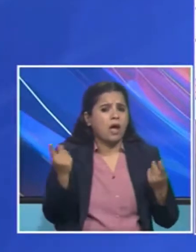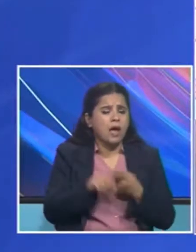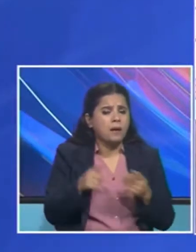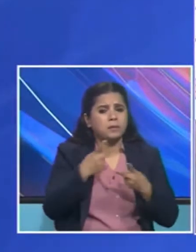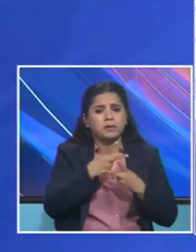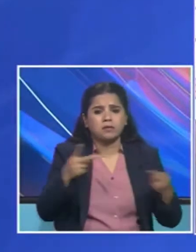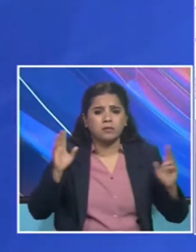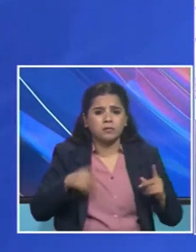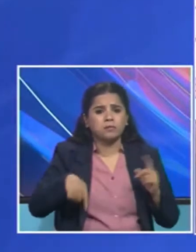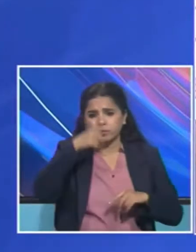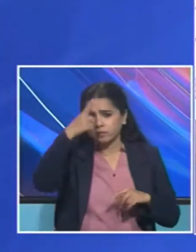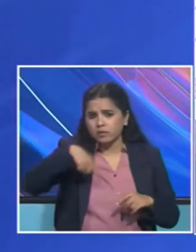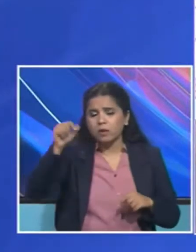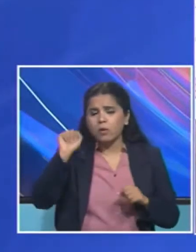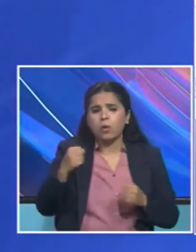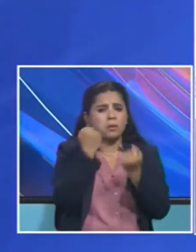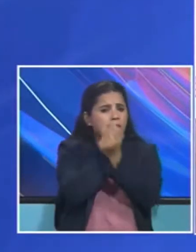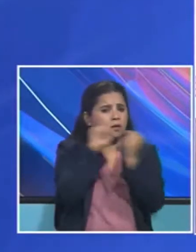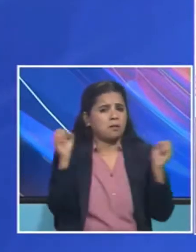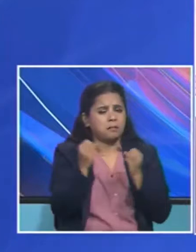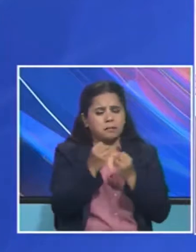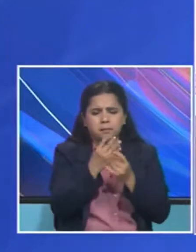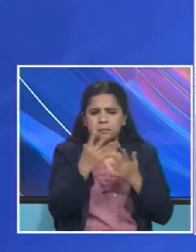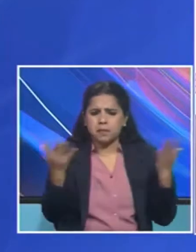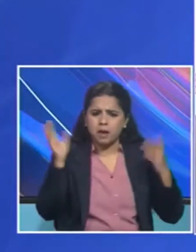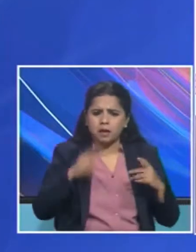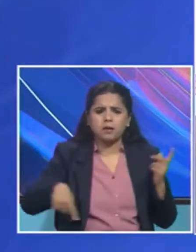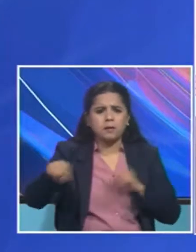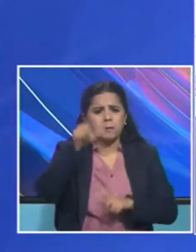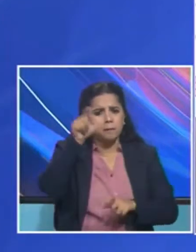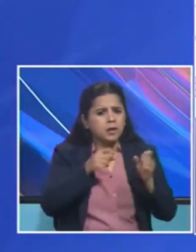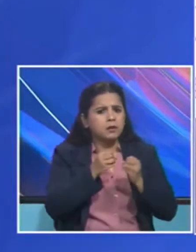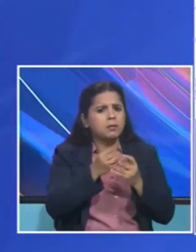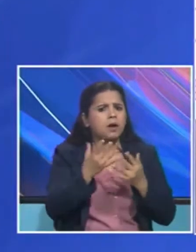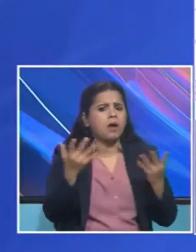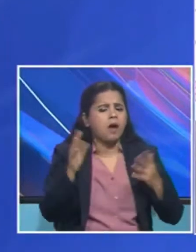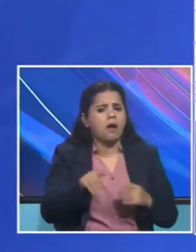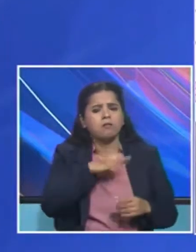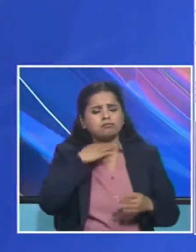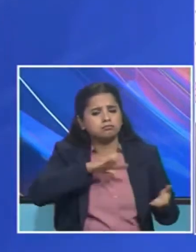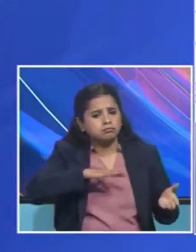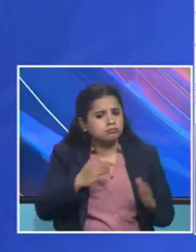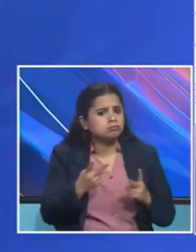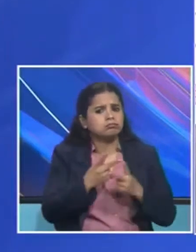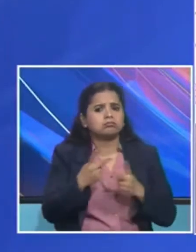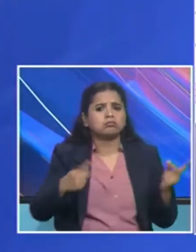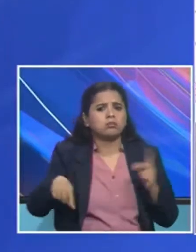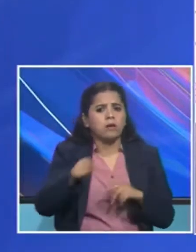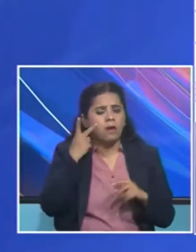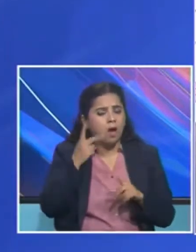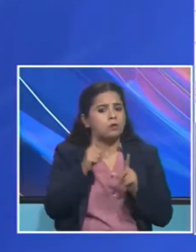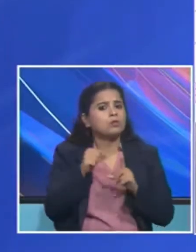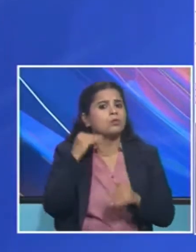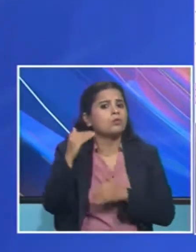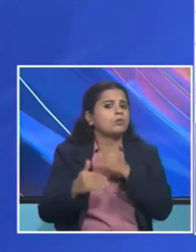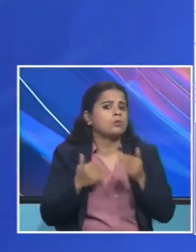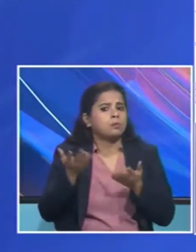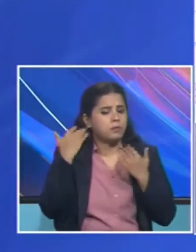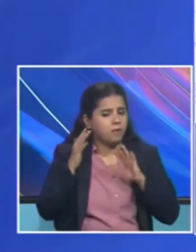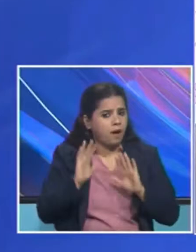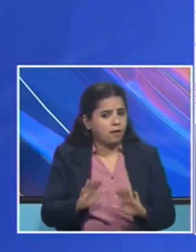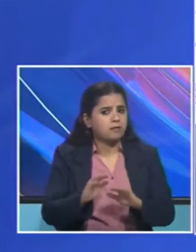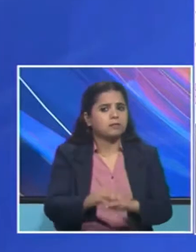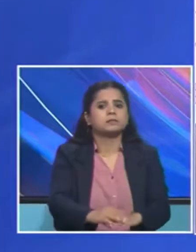लिए कितनी ही आदर्शों और संभावनाओं की सिंचा था।